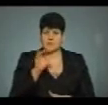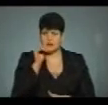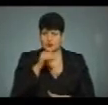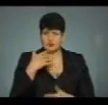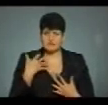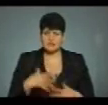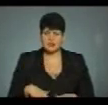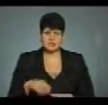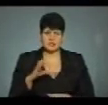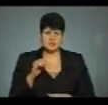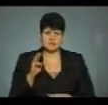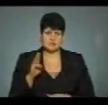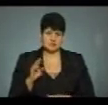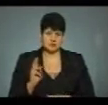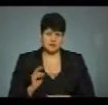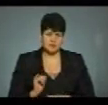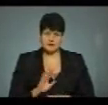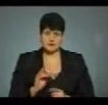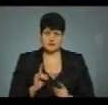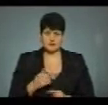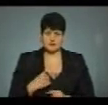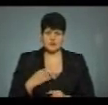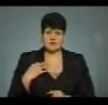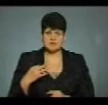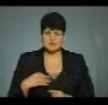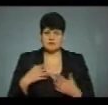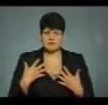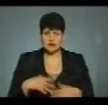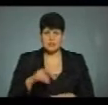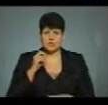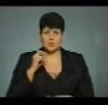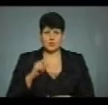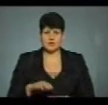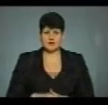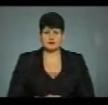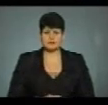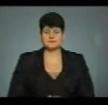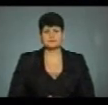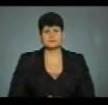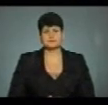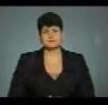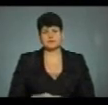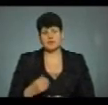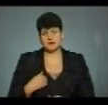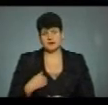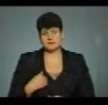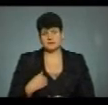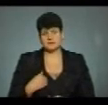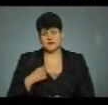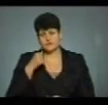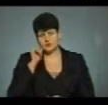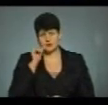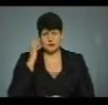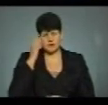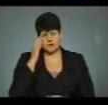втратила Сашка не тільки я, такого сина втратила Україна. Я вчора